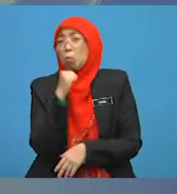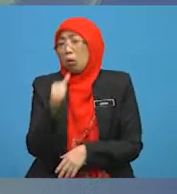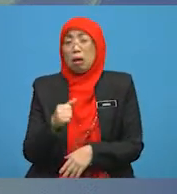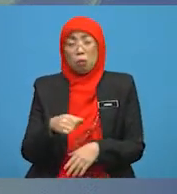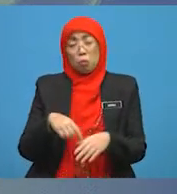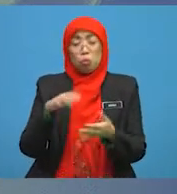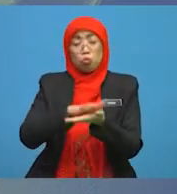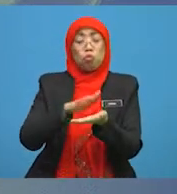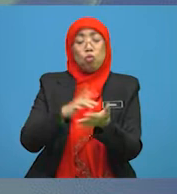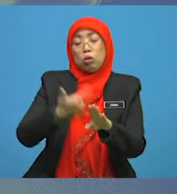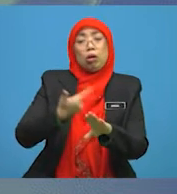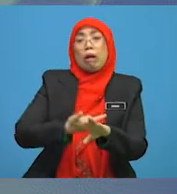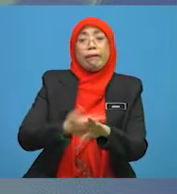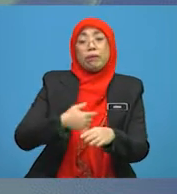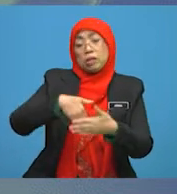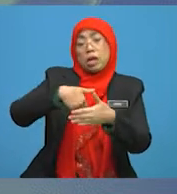mutu permainan mereka.